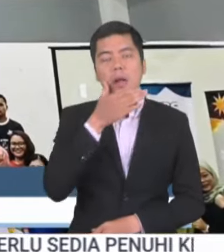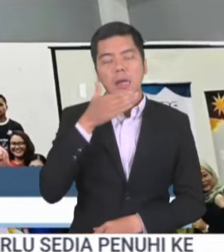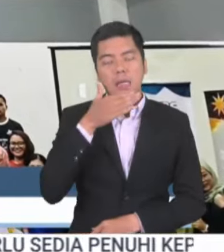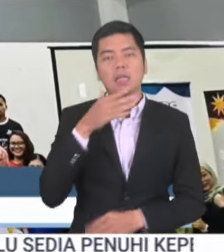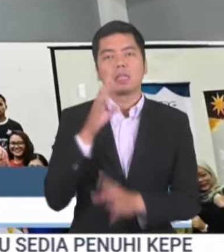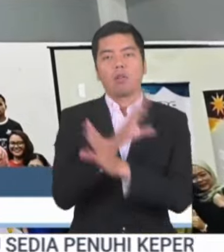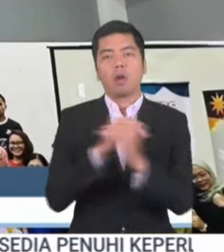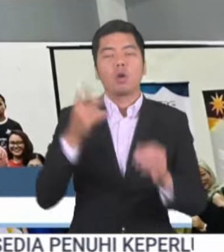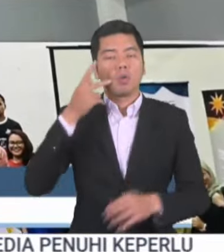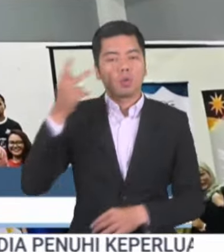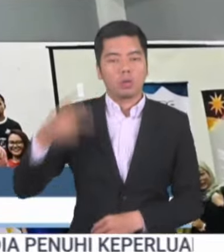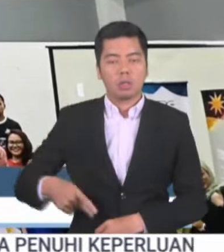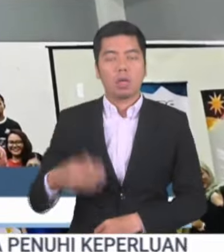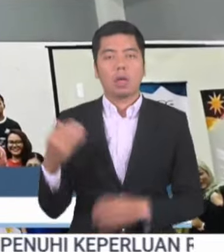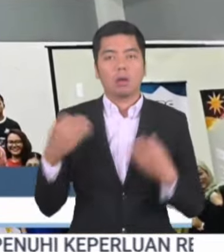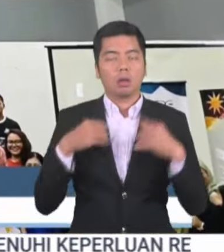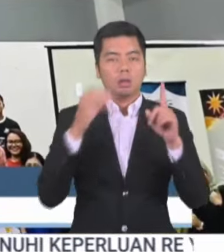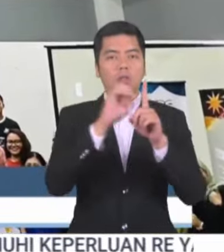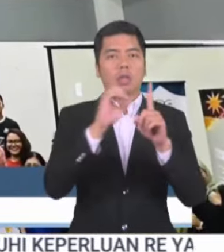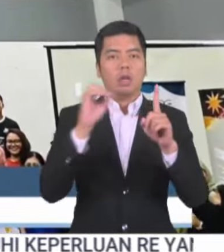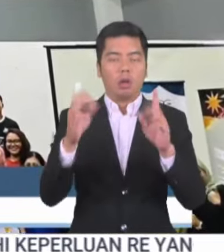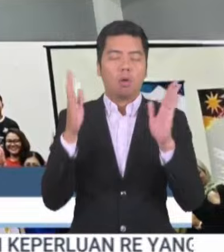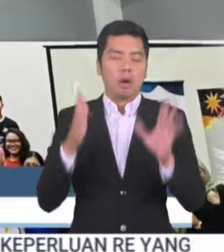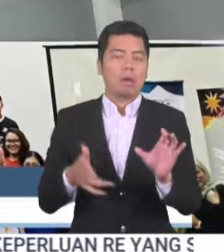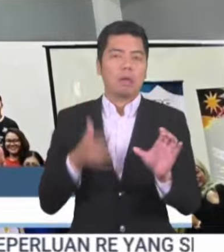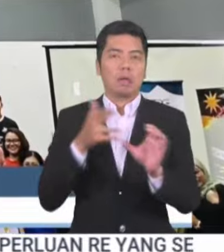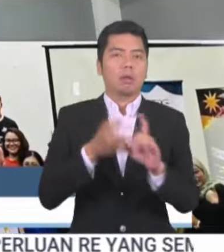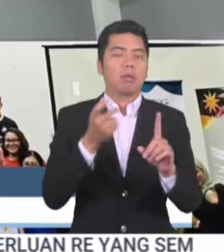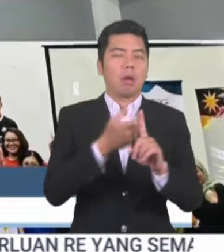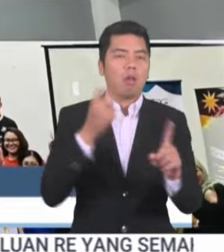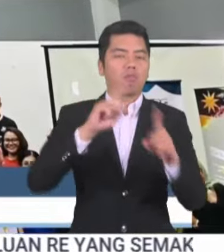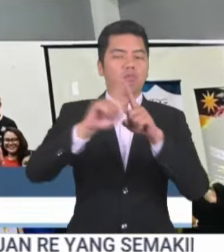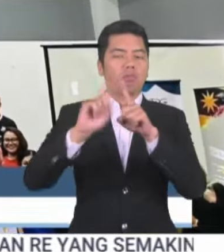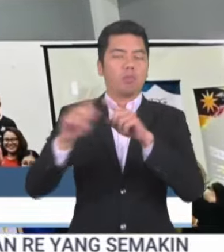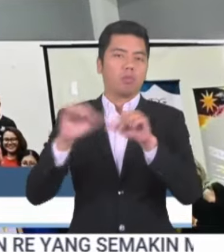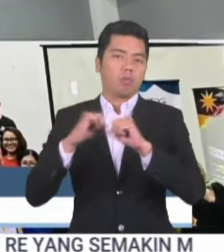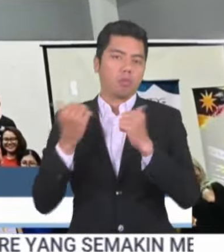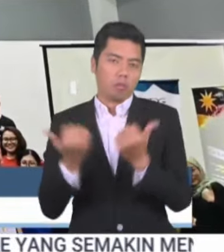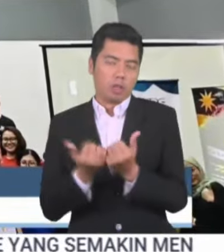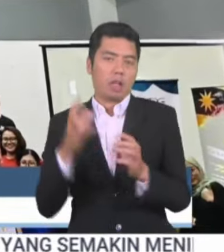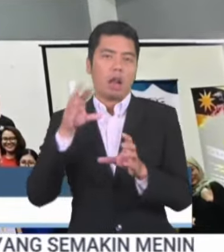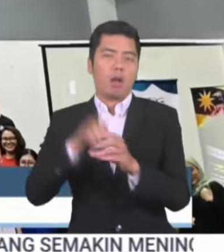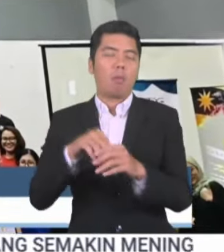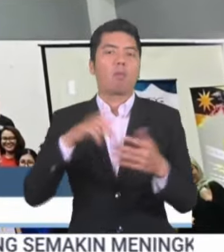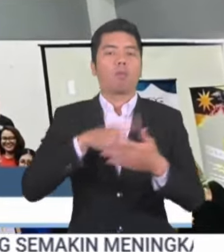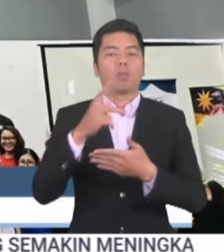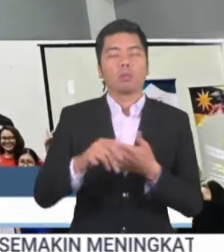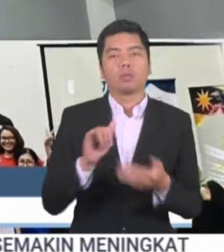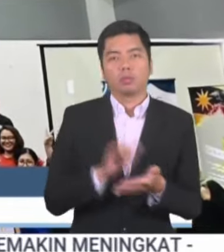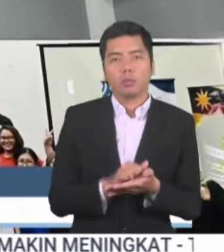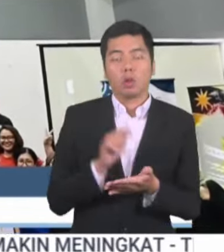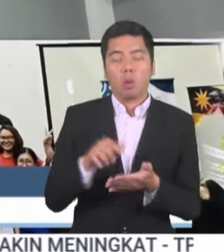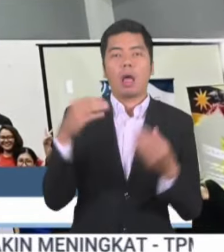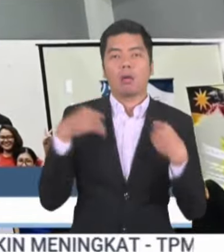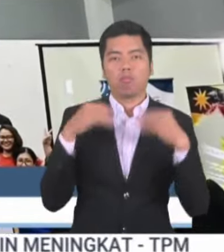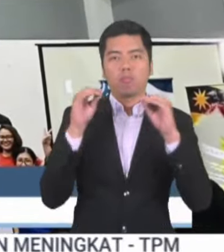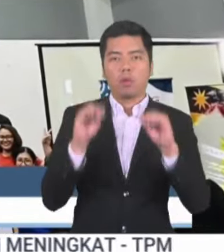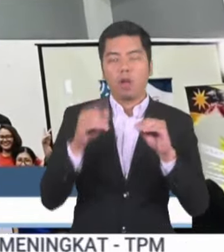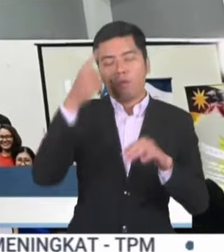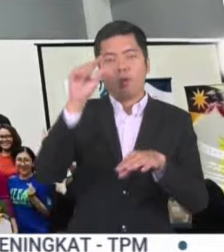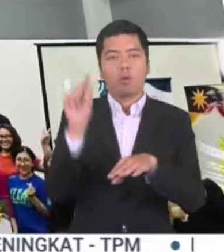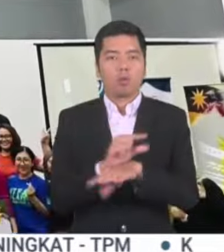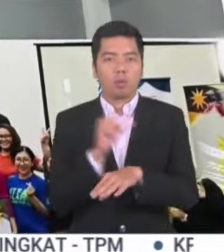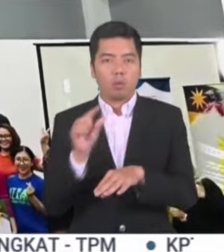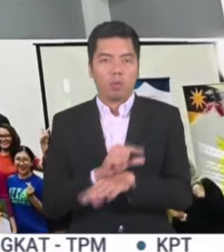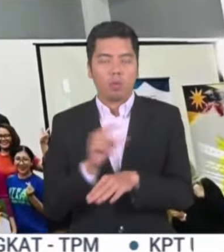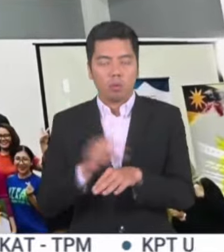Kuching. Seramai 100 peserta dari pelbagai agensi menyertai program tersebut. Program ini turut menekankan kelestarian alam dan penggunaan